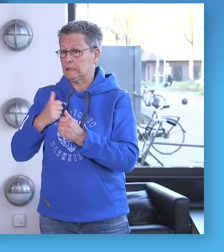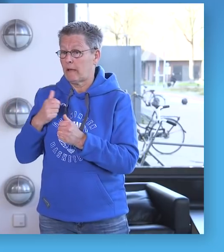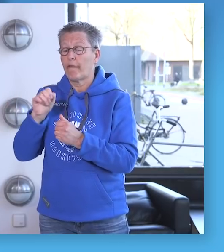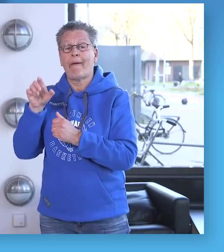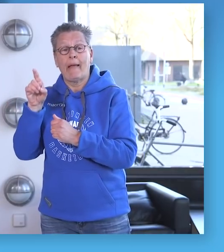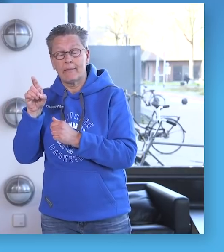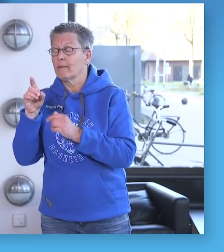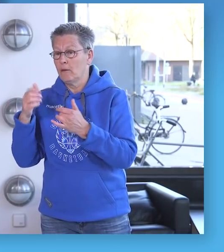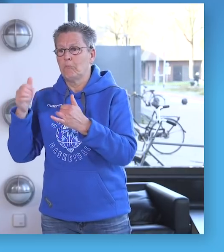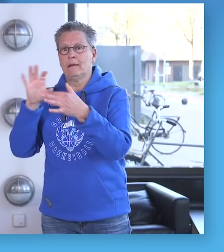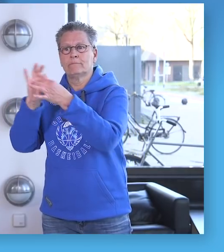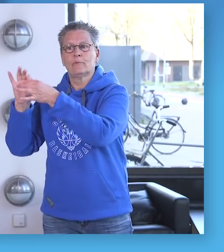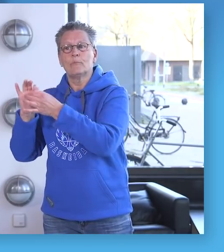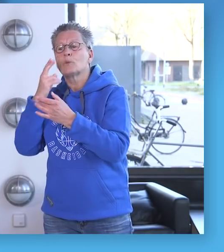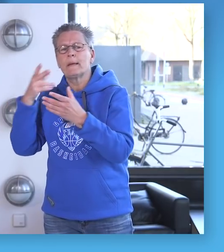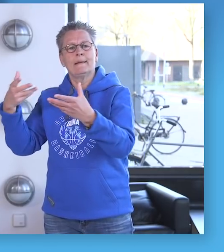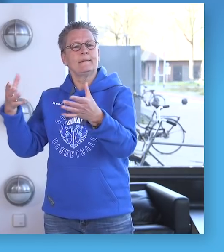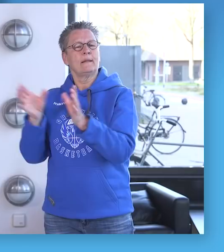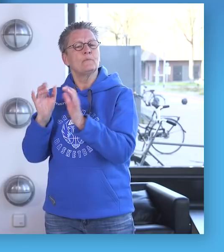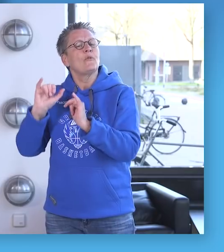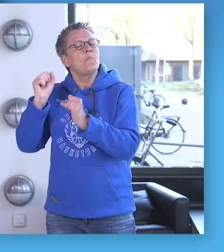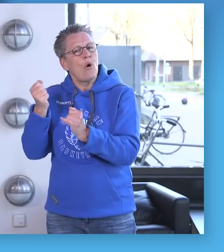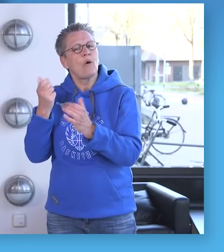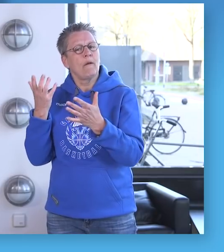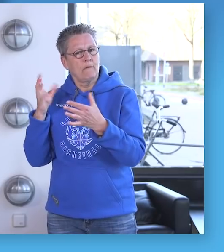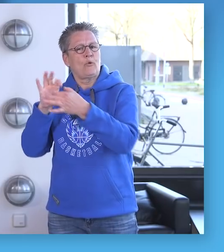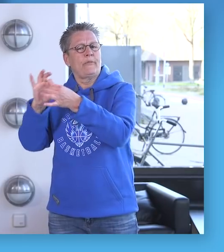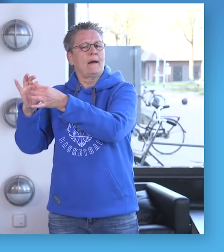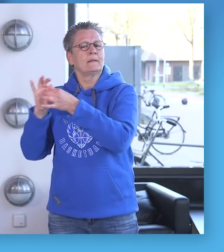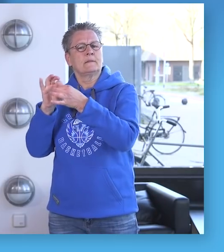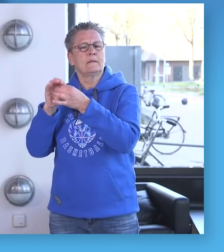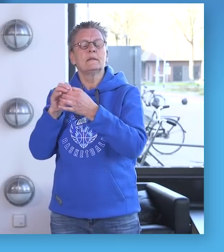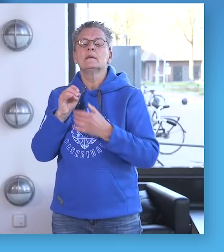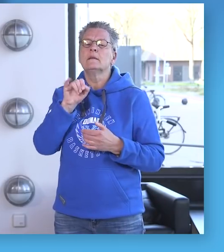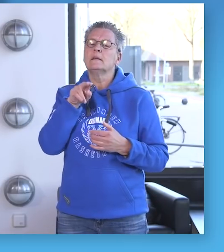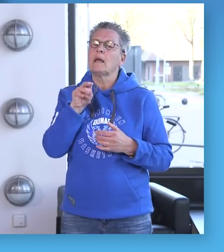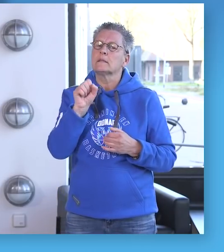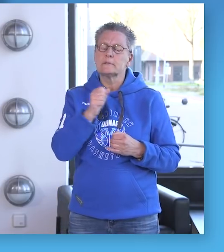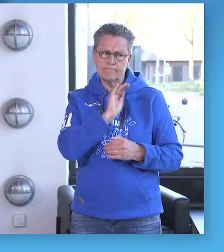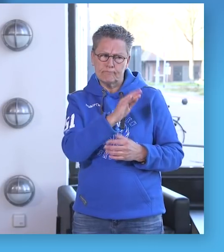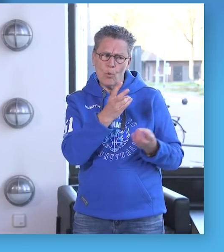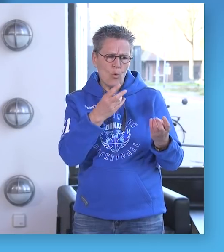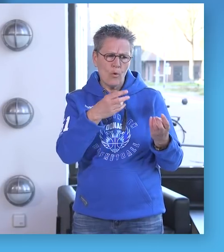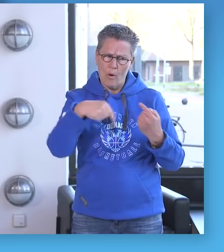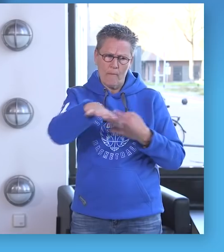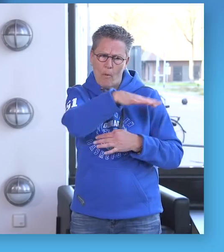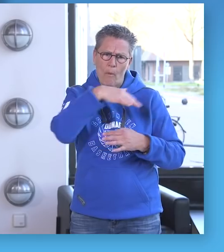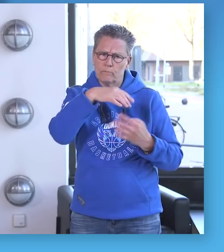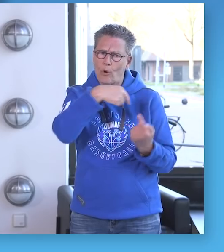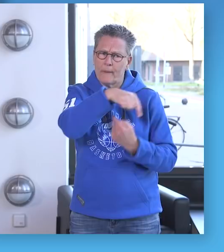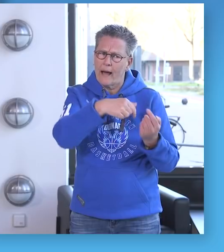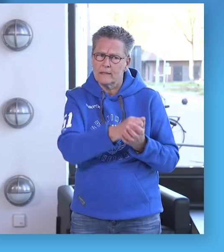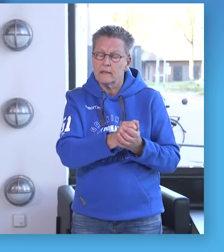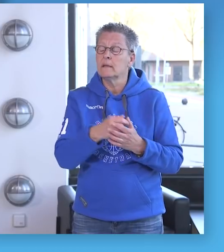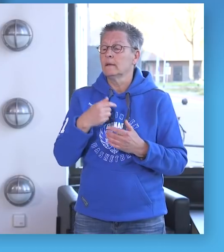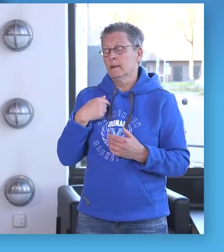met het team. Proberen zoveel mogelijk contact met iedereen te houden. Ja. En Jannes, voor jou, hoe ga jij met deze omstandigheden om? Nou, ik merkte